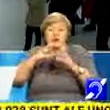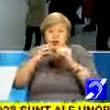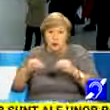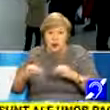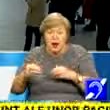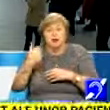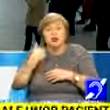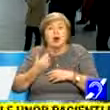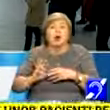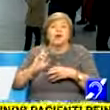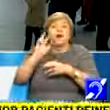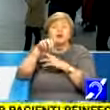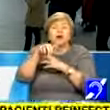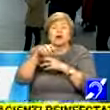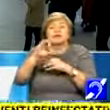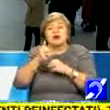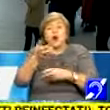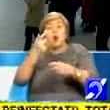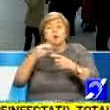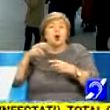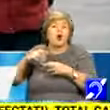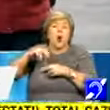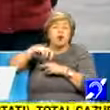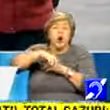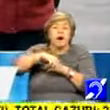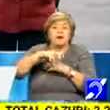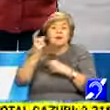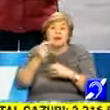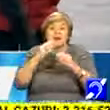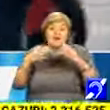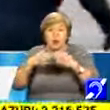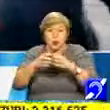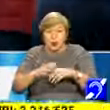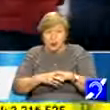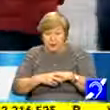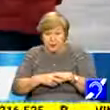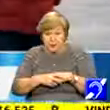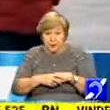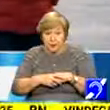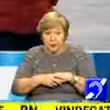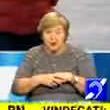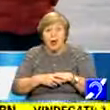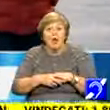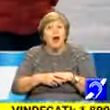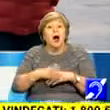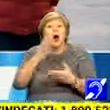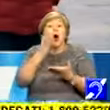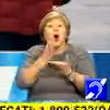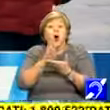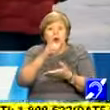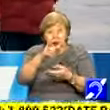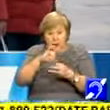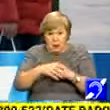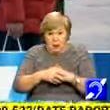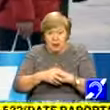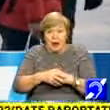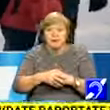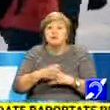de pe navă. Mai sunt și alte categorii. Hotărârea a fost